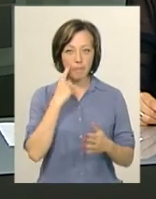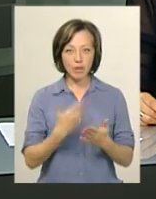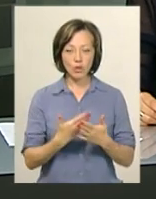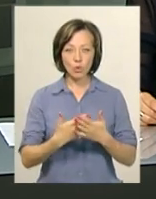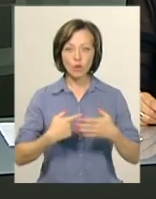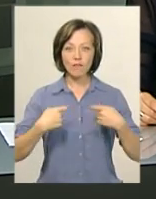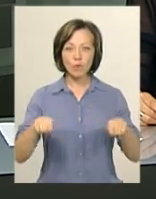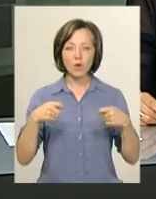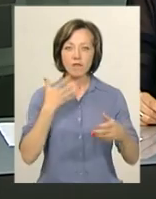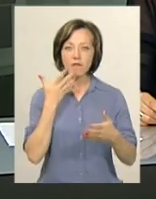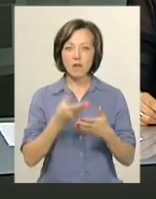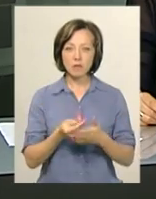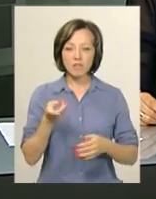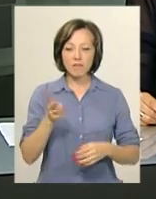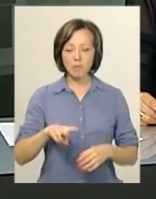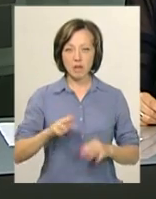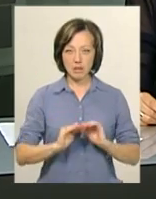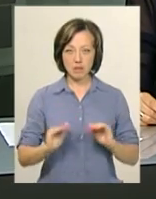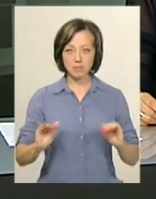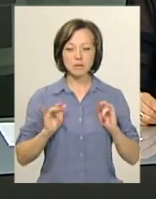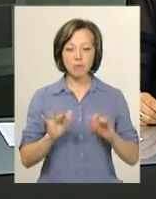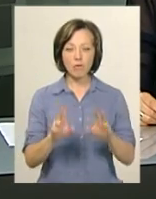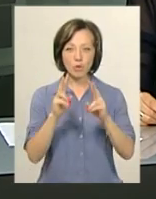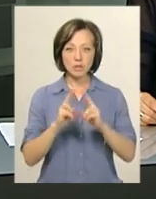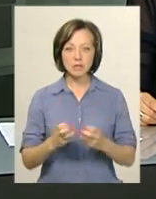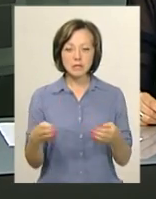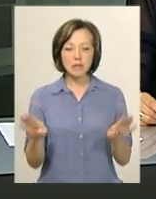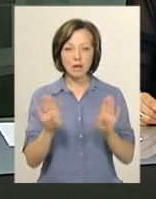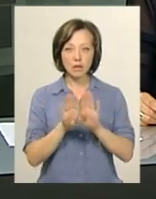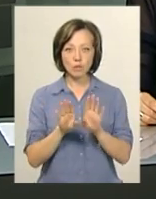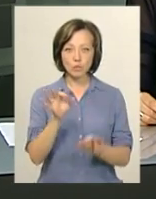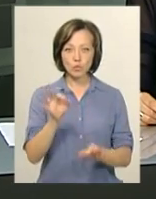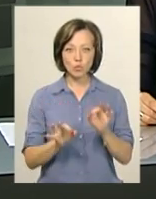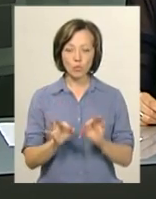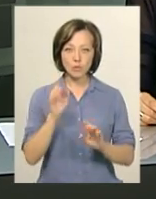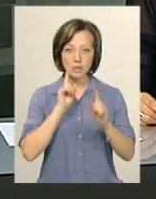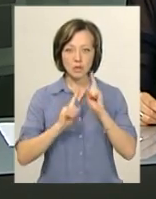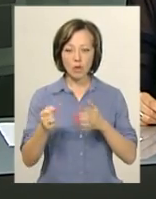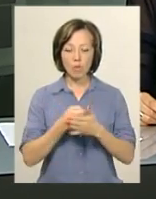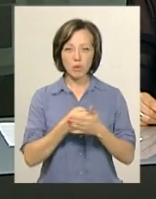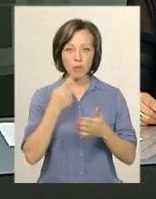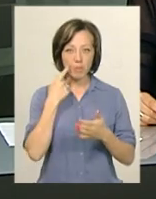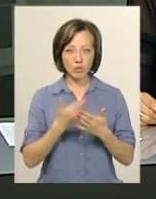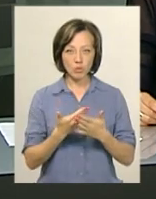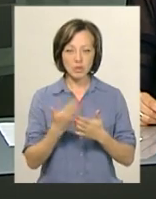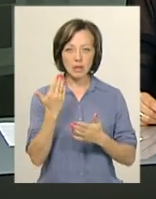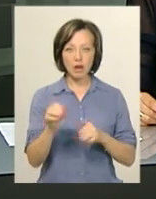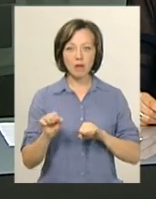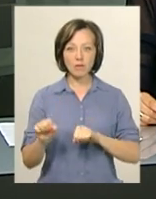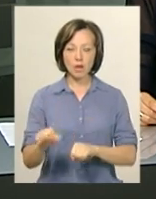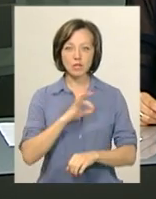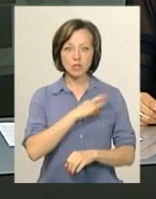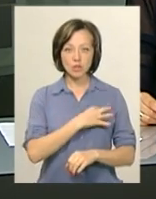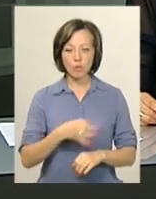у торгівлі двома власними дітьми. Справу розглядали у закритому судовому засіданні. Про це клопотали підозрювана, її захисник,